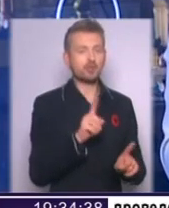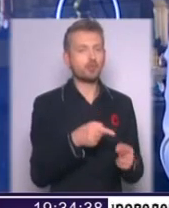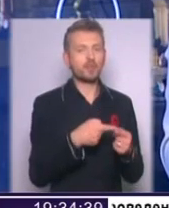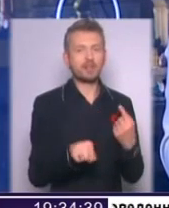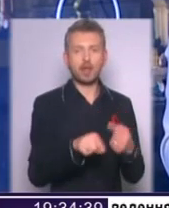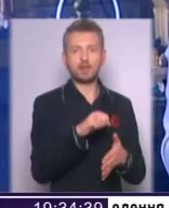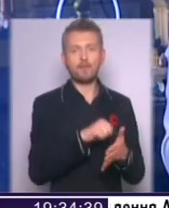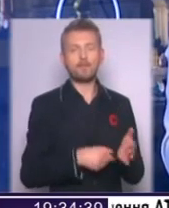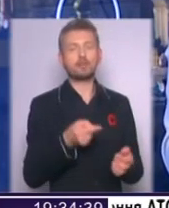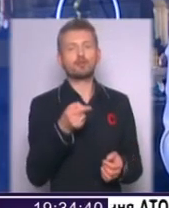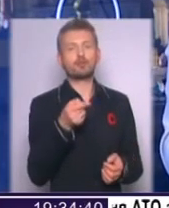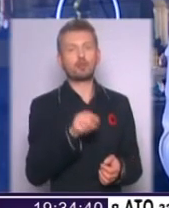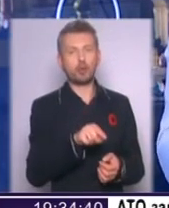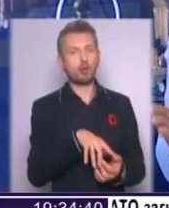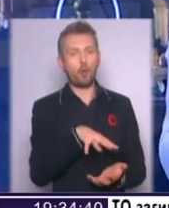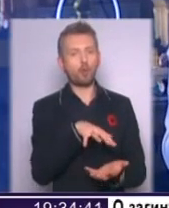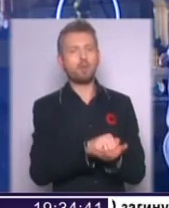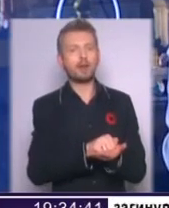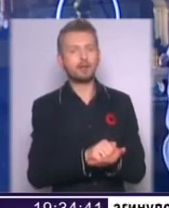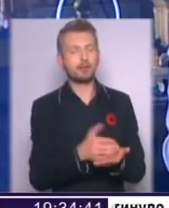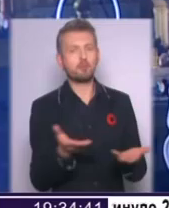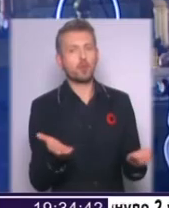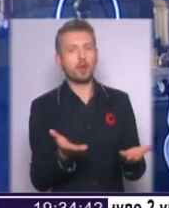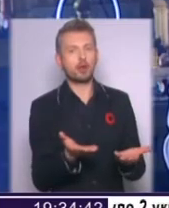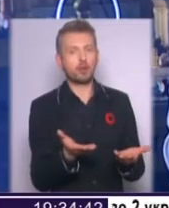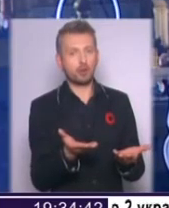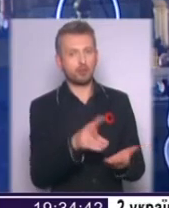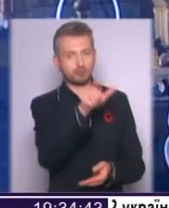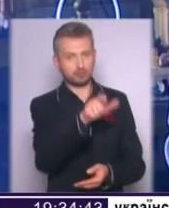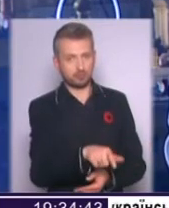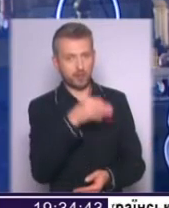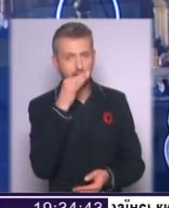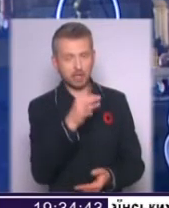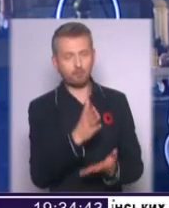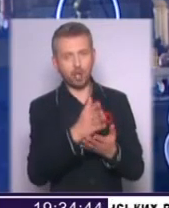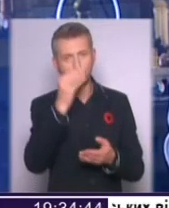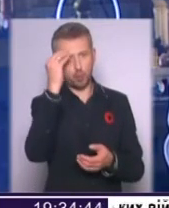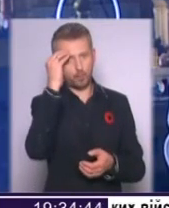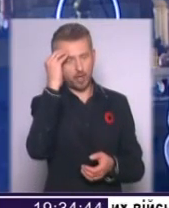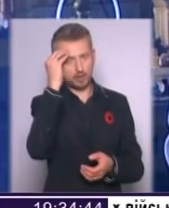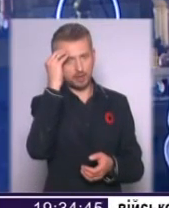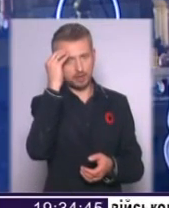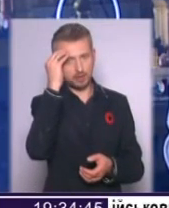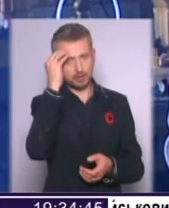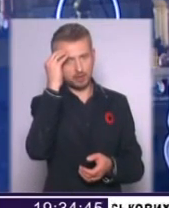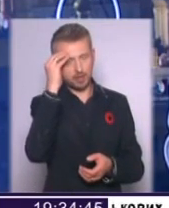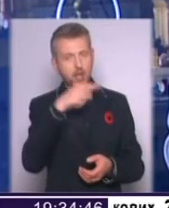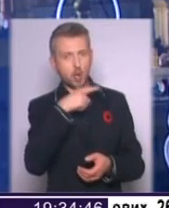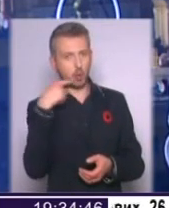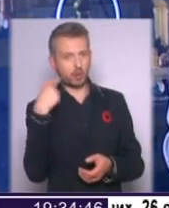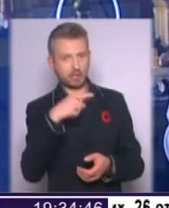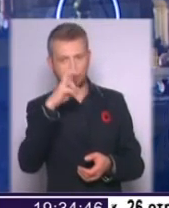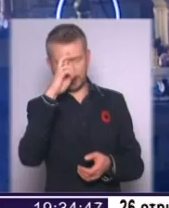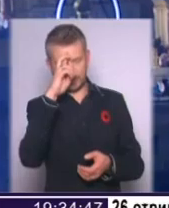відрізнялася від тої окупації, про яку Добродій сказав, маючи на увазі російський